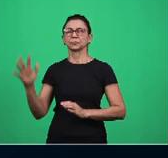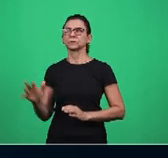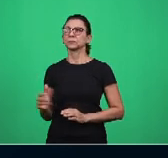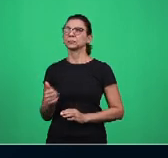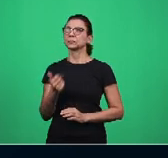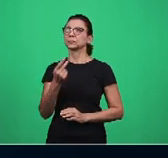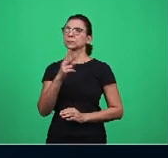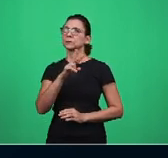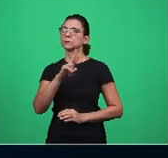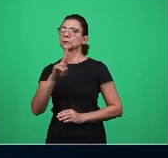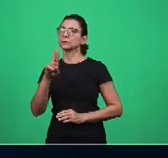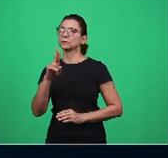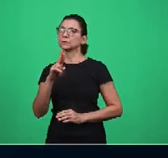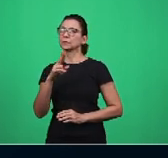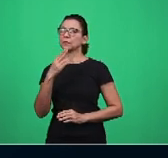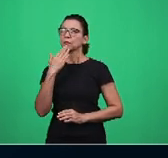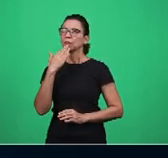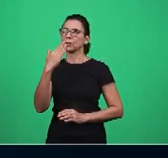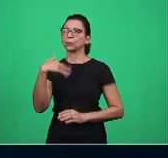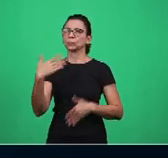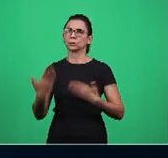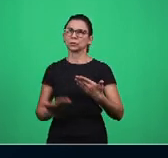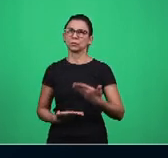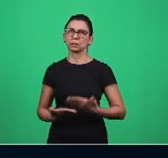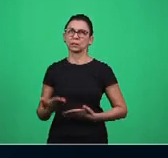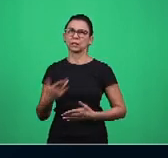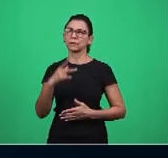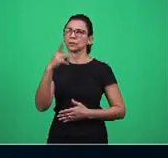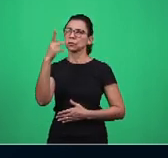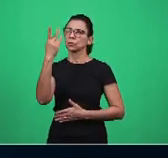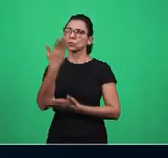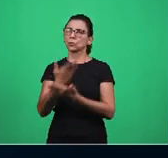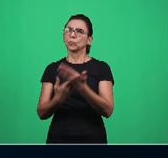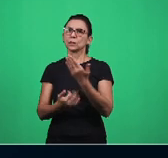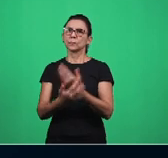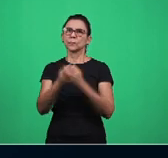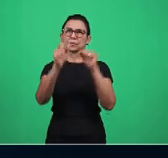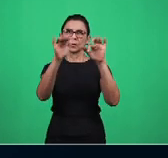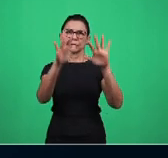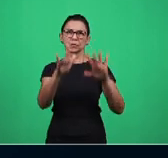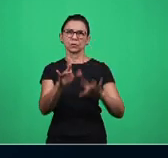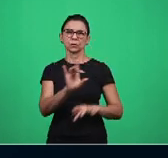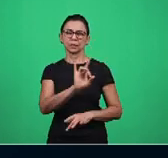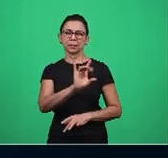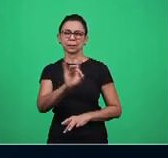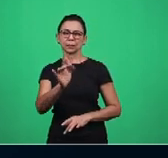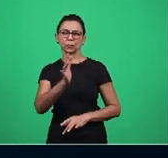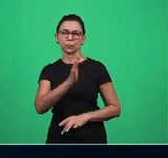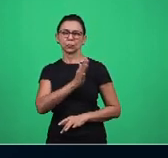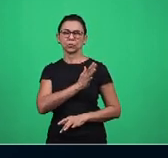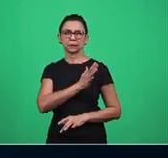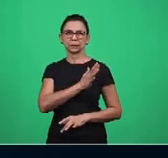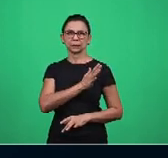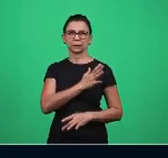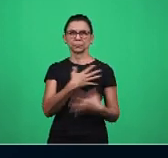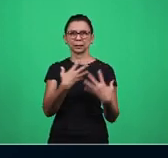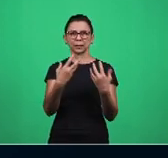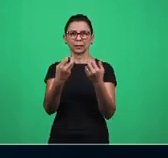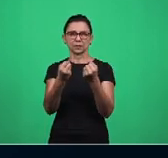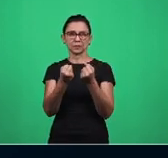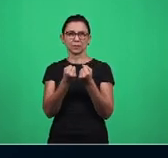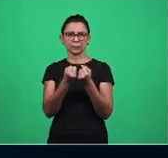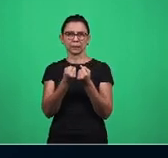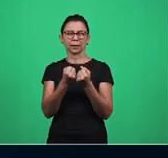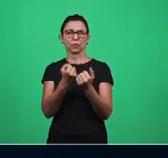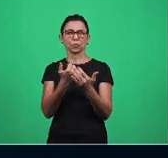leur cœur pour recevoir l'étude qui sera transmise et aussi les instructions qui seront transmises à tes serviteurs. Nous